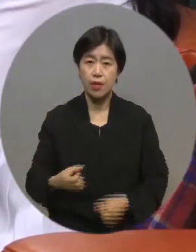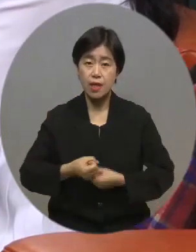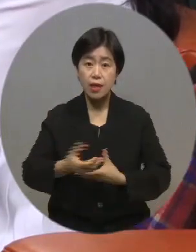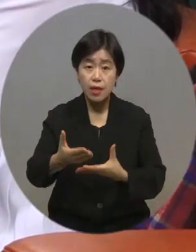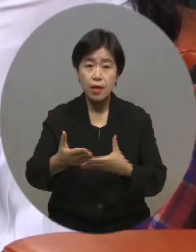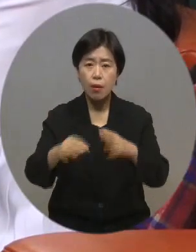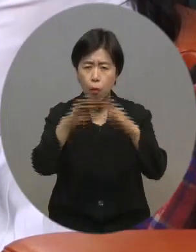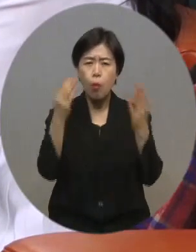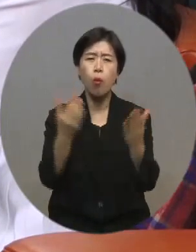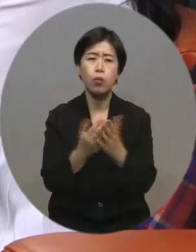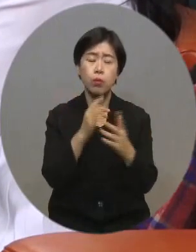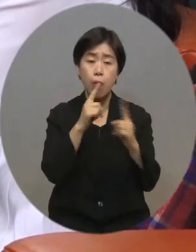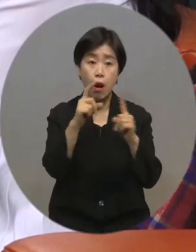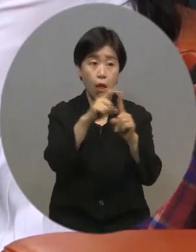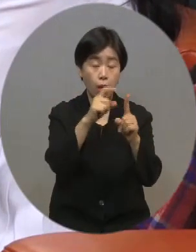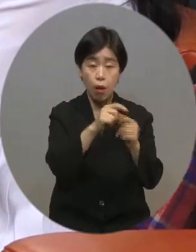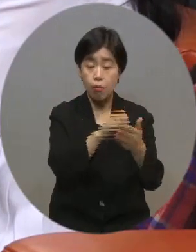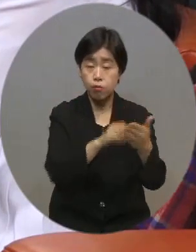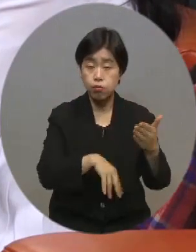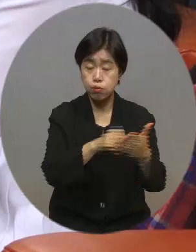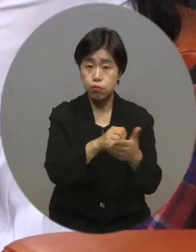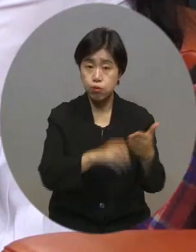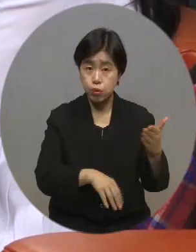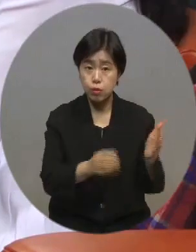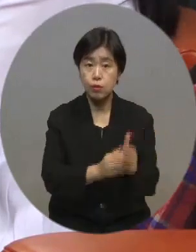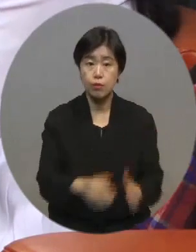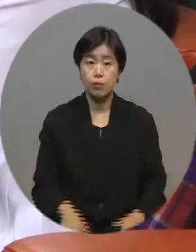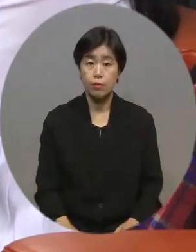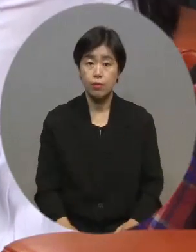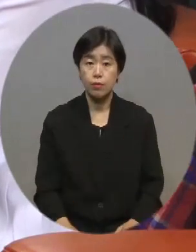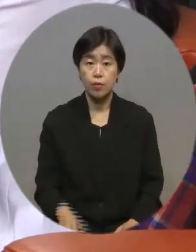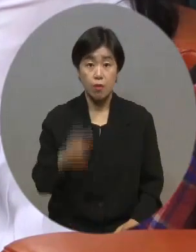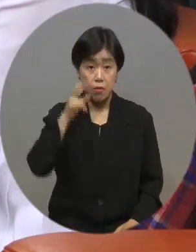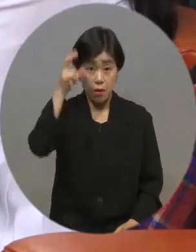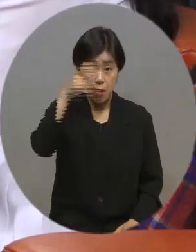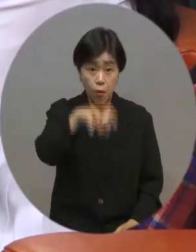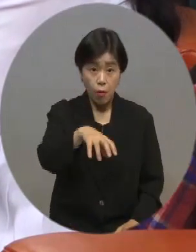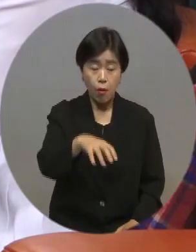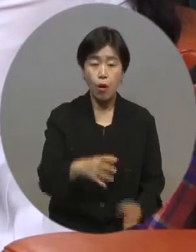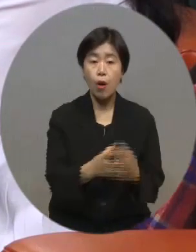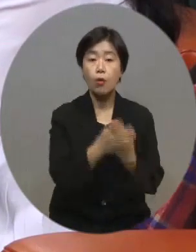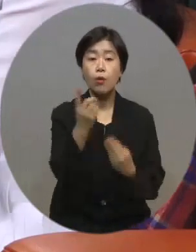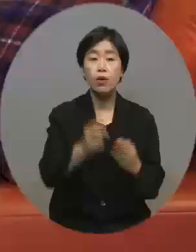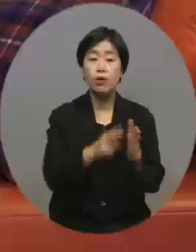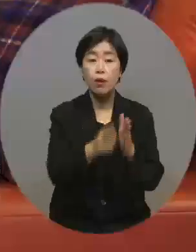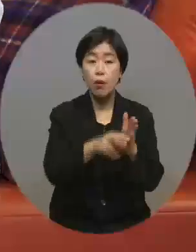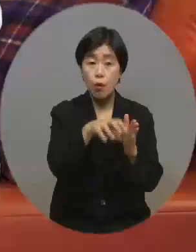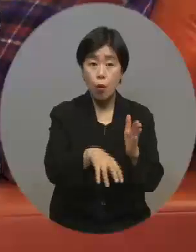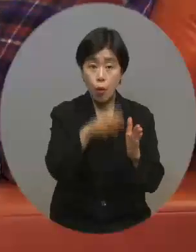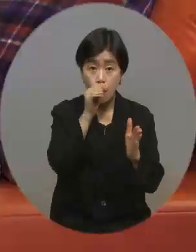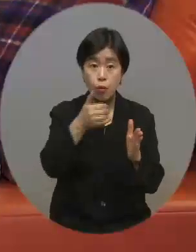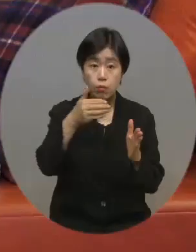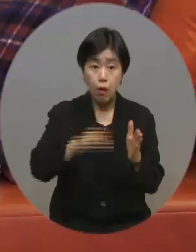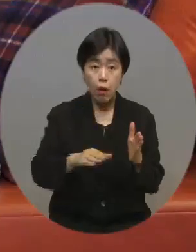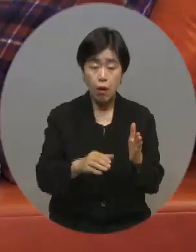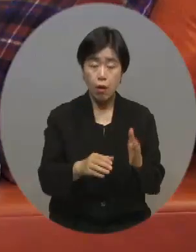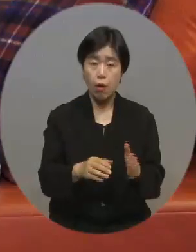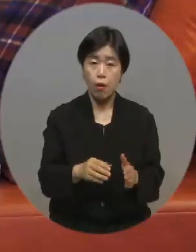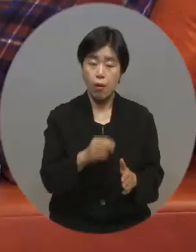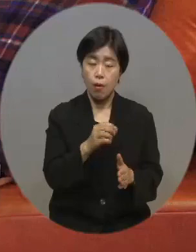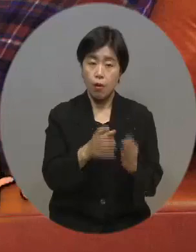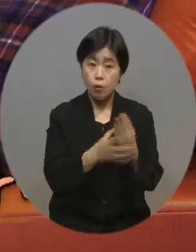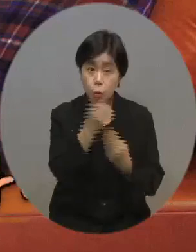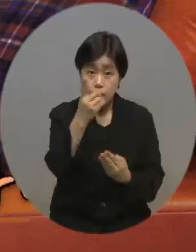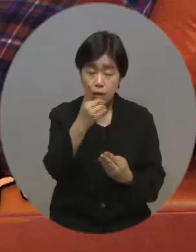걸 다 빼는 거라. 그 평양에 무슨 뭐 통일역이라는 전철역이 있는데 통일자를 지웠어. 통일 노래도 다 없앴습니다. 아니 그러니까 그러니까 지금-